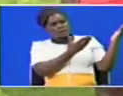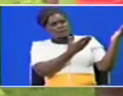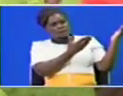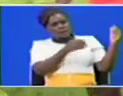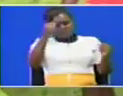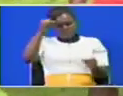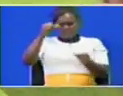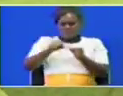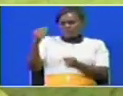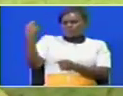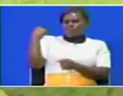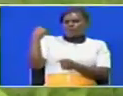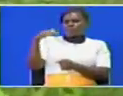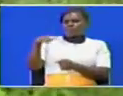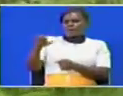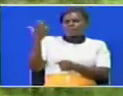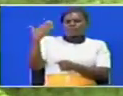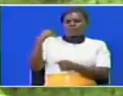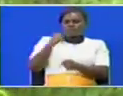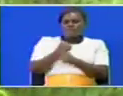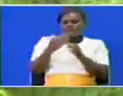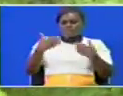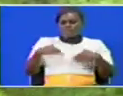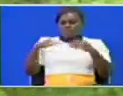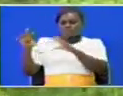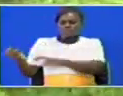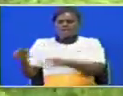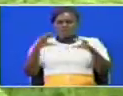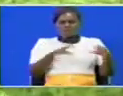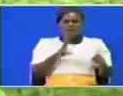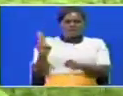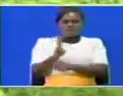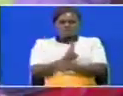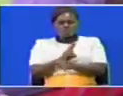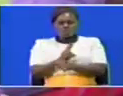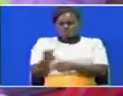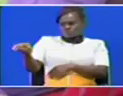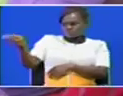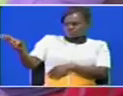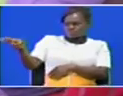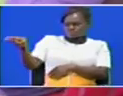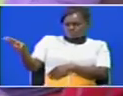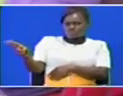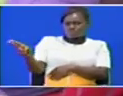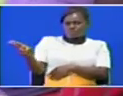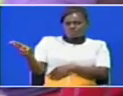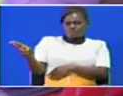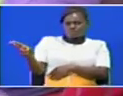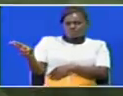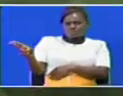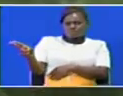Wanakumbuka kama jana jinsi walivyokuwa wakiwangaisha jamii jirani kwa kutumia mtutu wa bunduki.